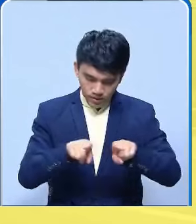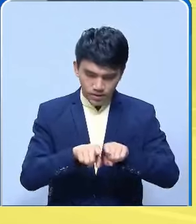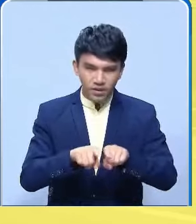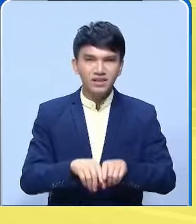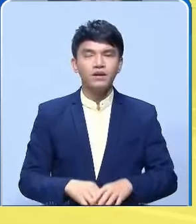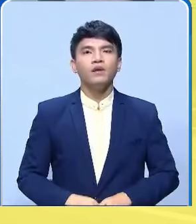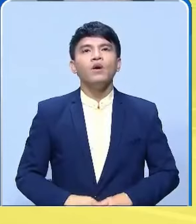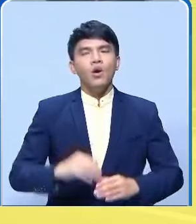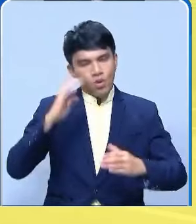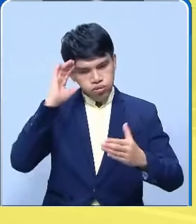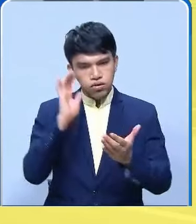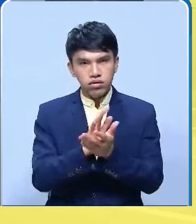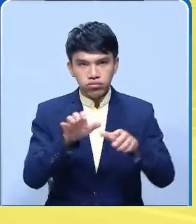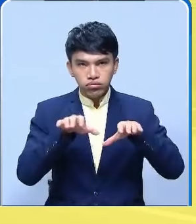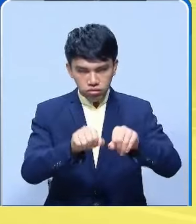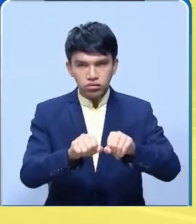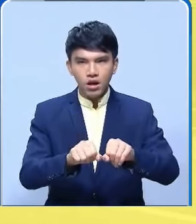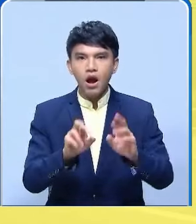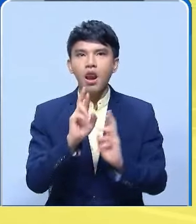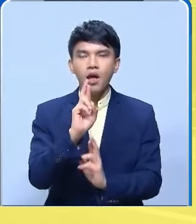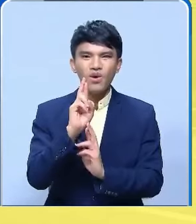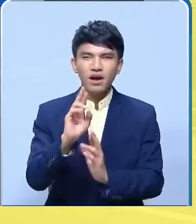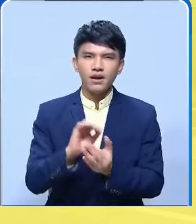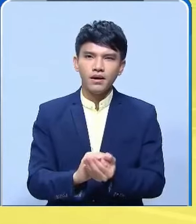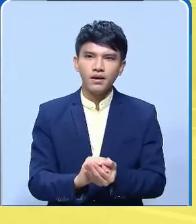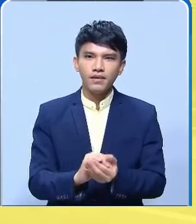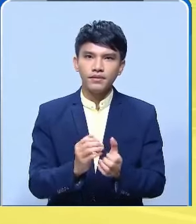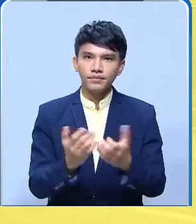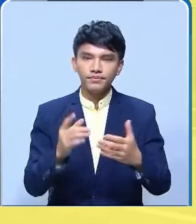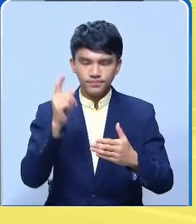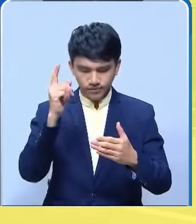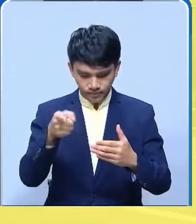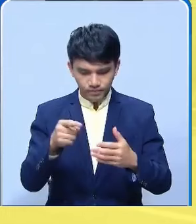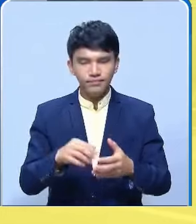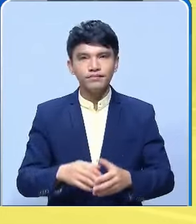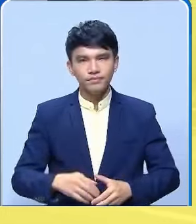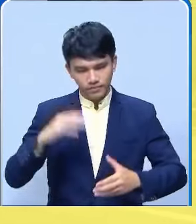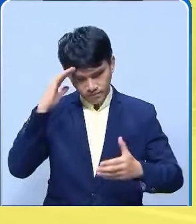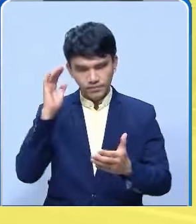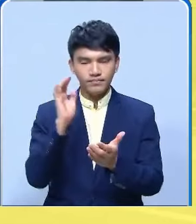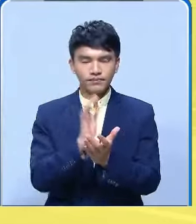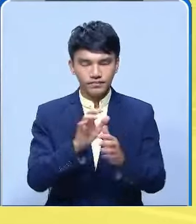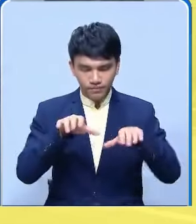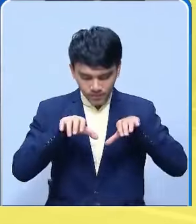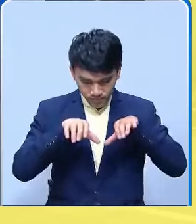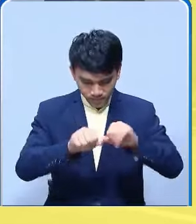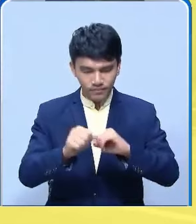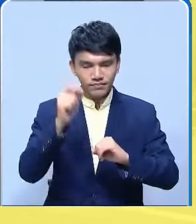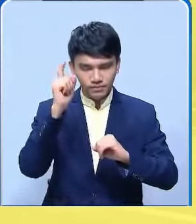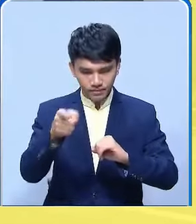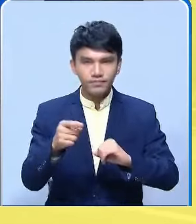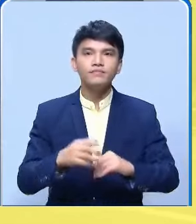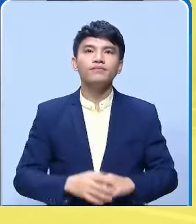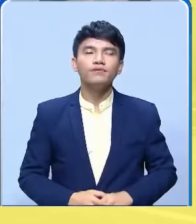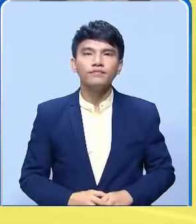สืบนครบาลจะไปจับเธอแล้วนะให้ระวังด้วยแล้วเป็นอย่างนั้นจริงๆสารวัตรแจ๊ะนำทีมสืบนครบาลไปรวบเธอได้ครับ